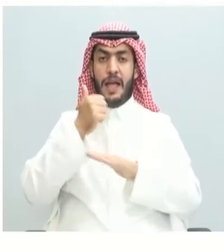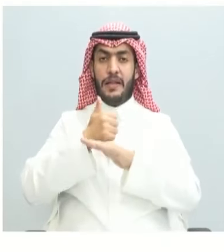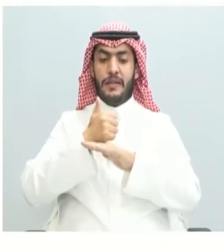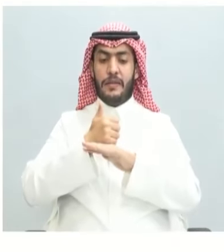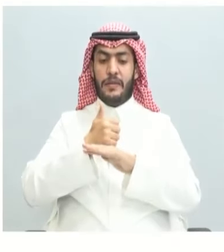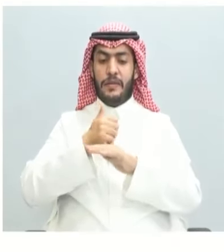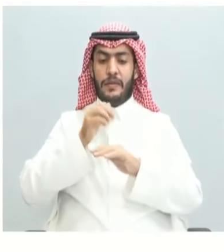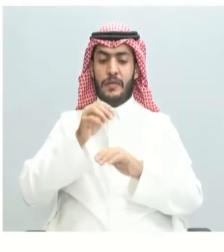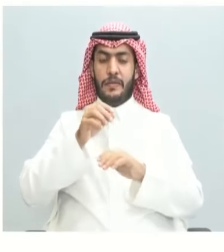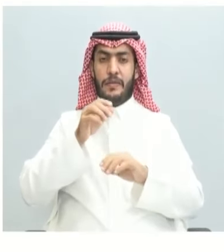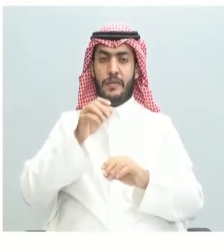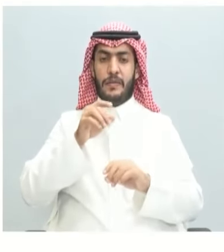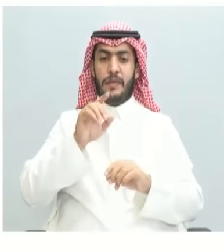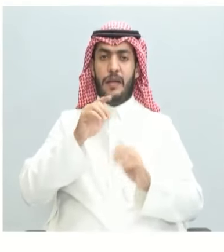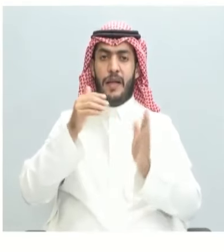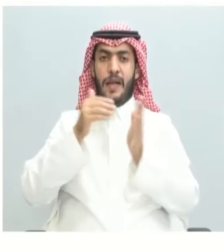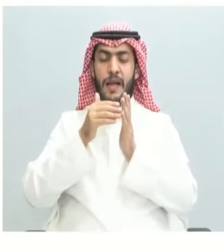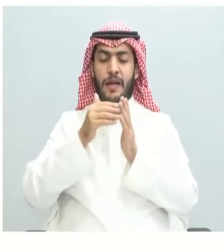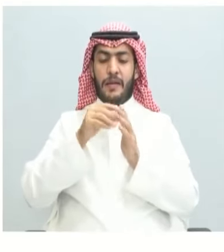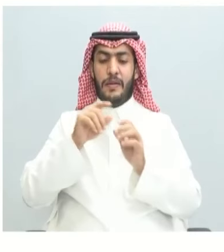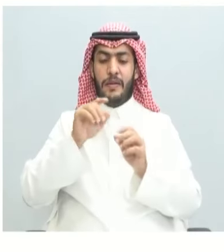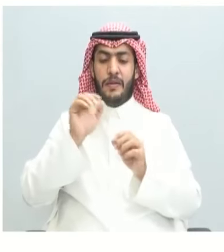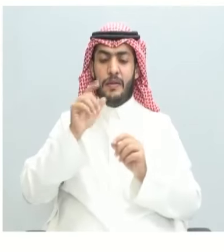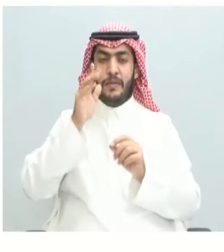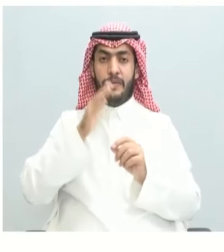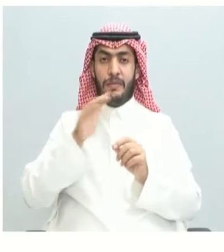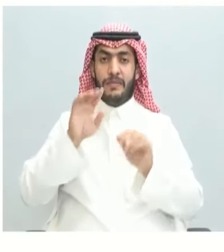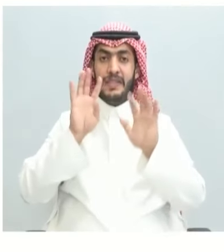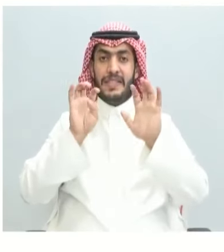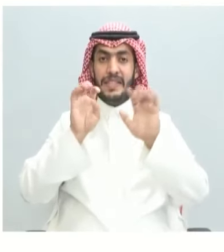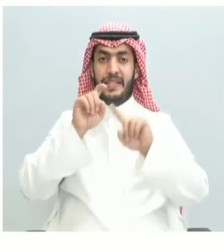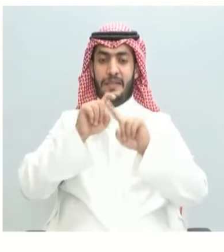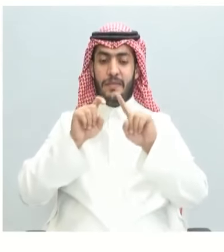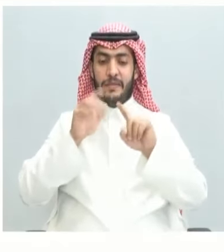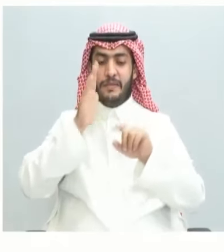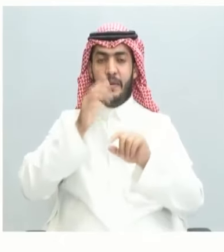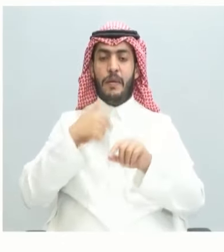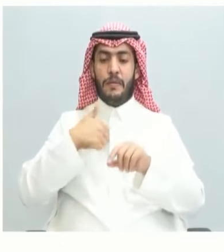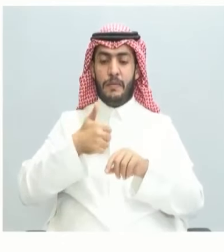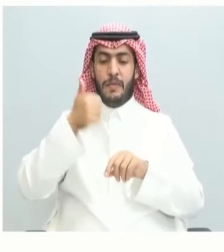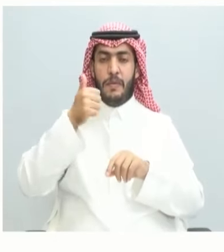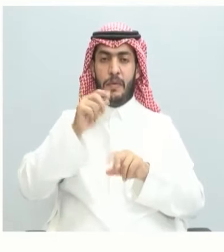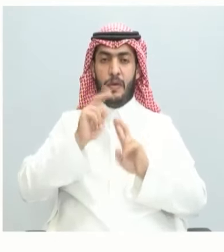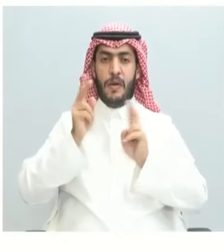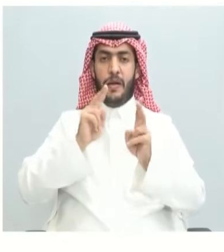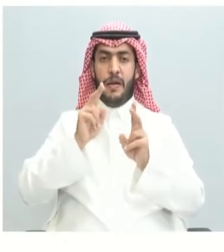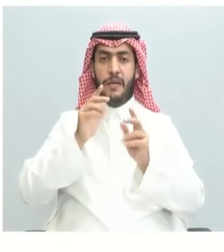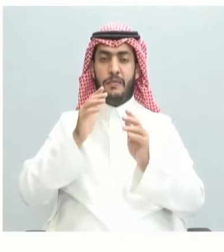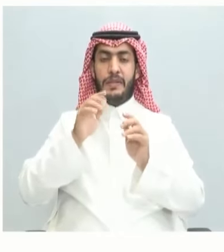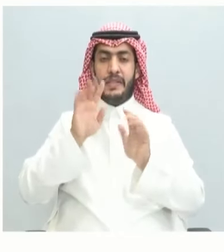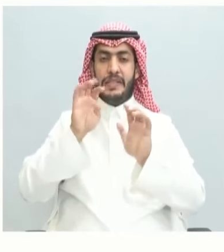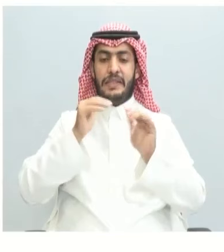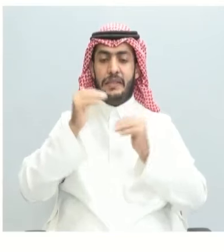تكون موجوده دائما بدرجه بزاويه قائمه وهي 90 درجه ولكن نستطيع ان نغير قيمه